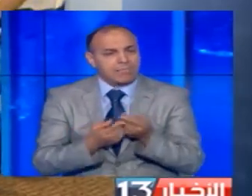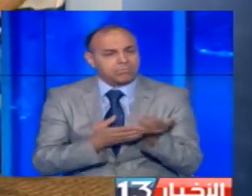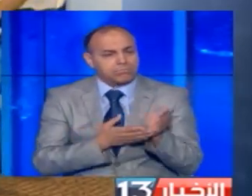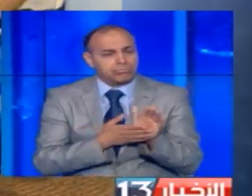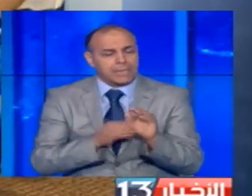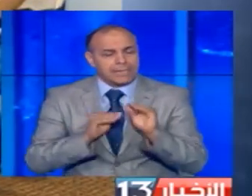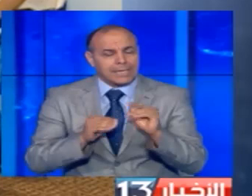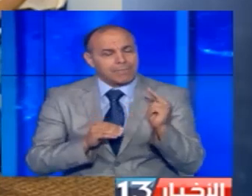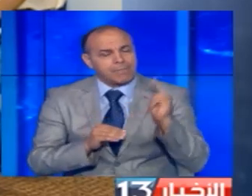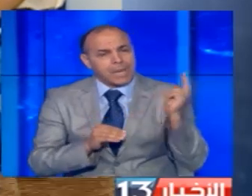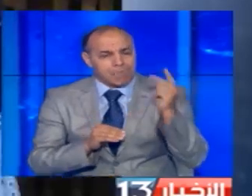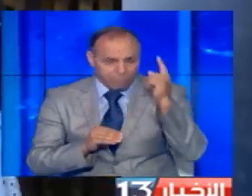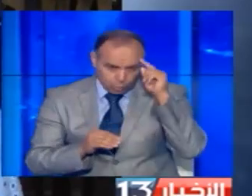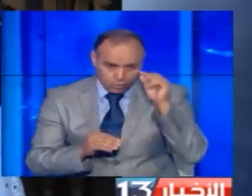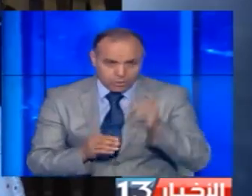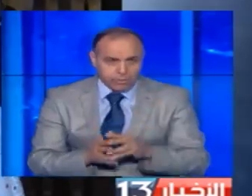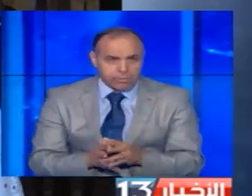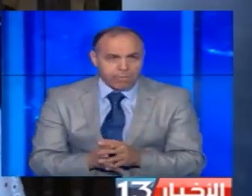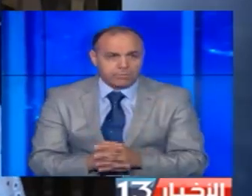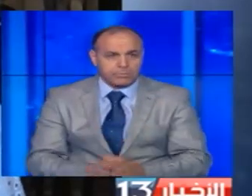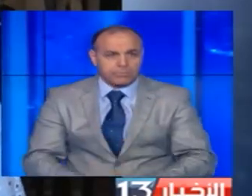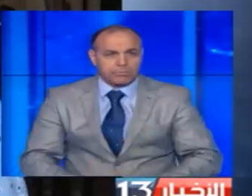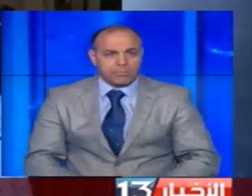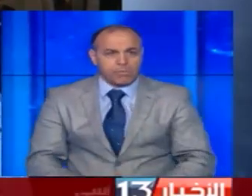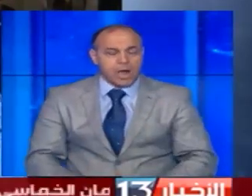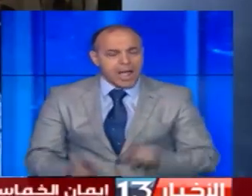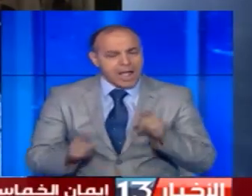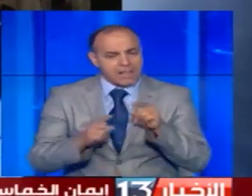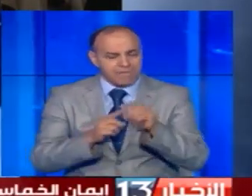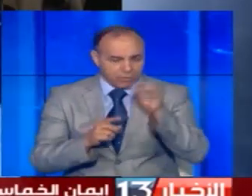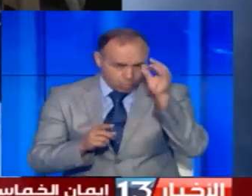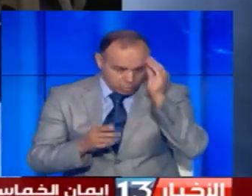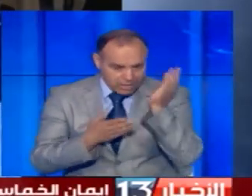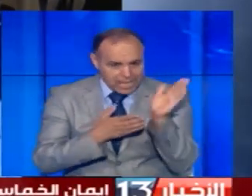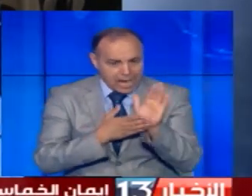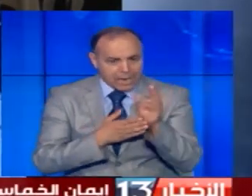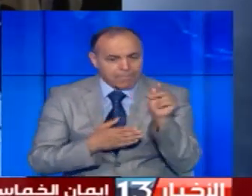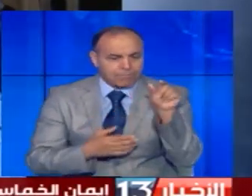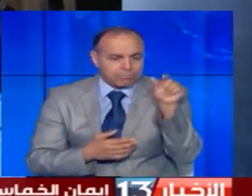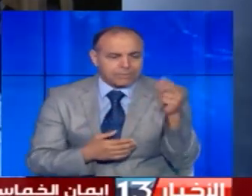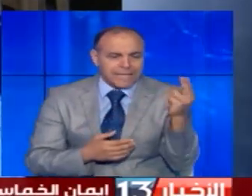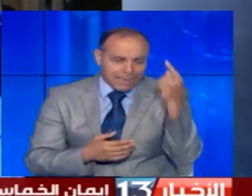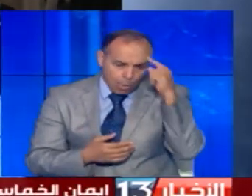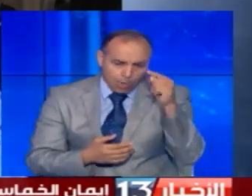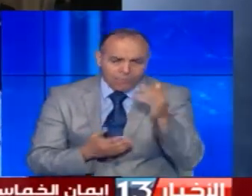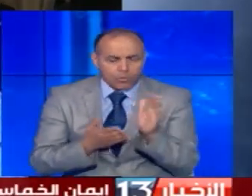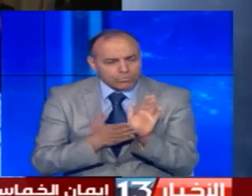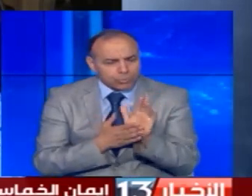التعليم العالي في التعليم العالي